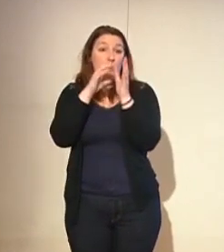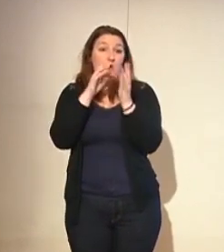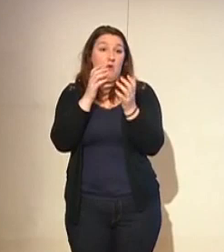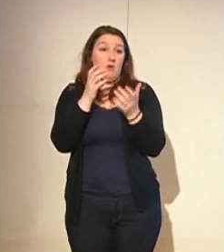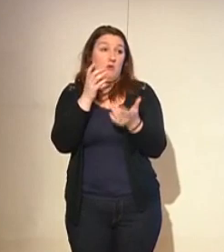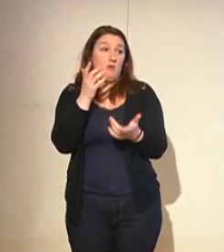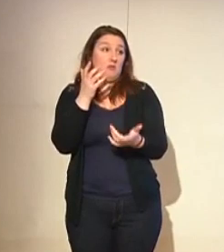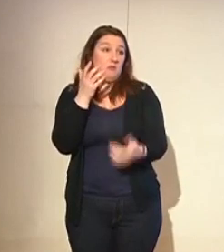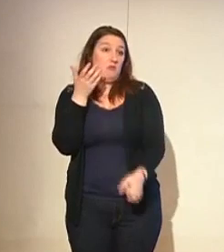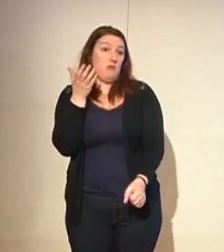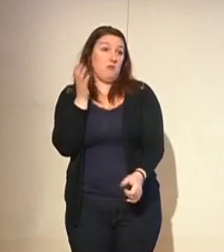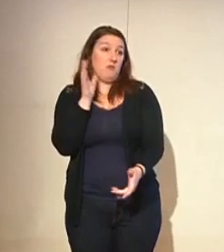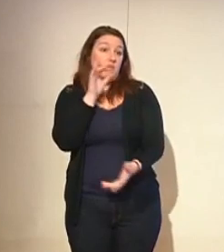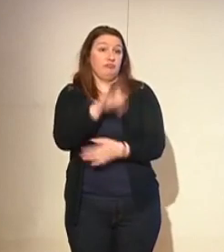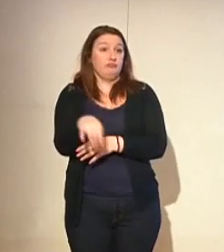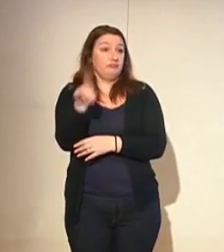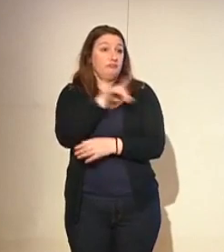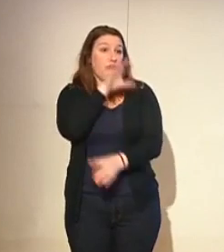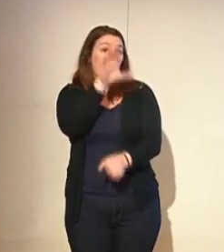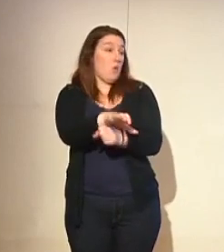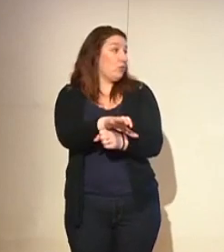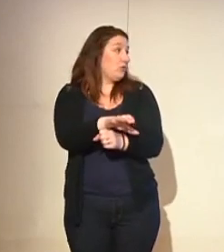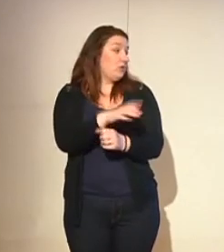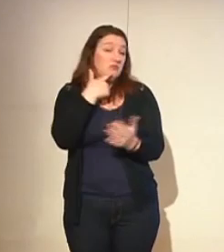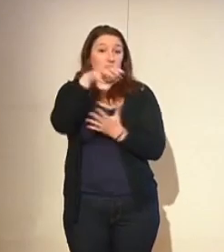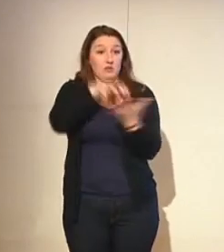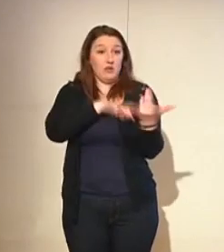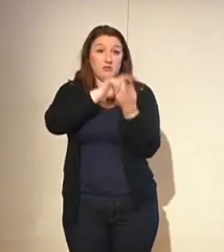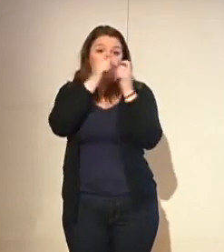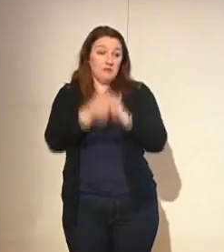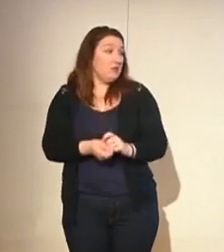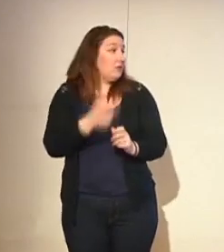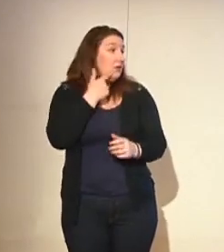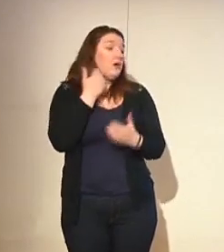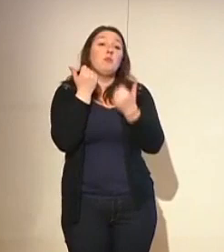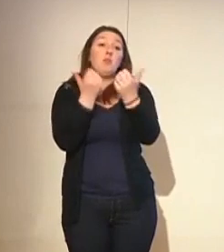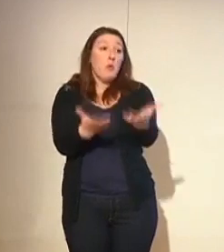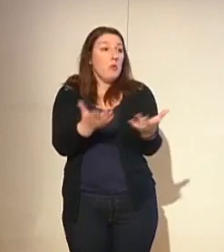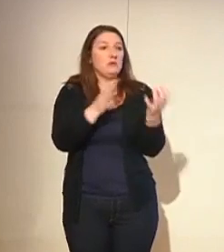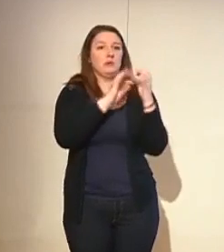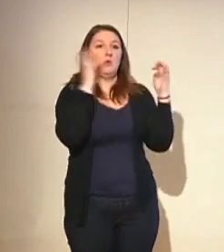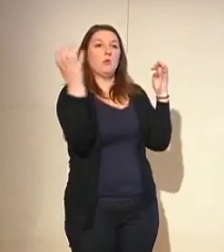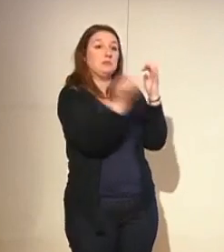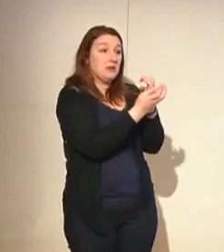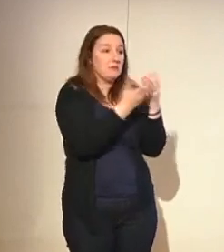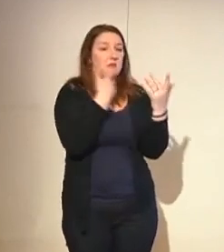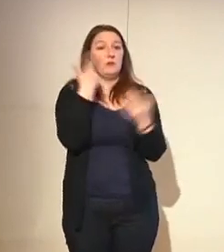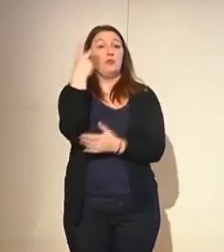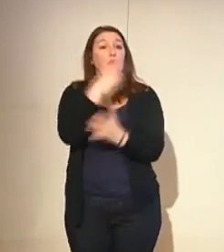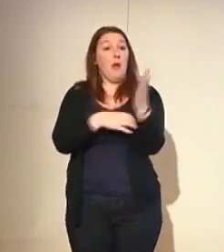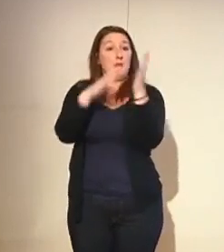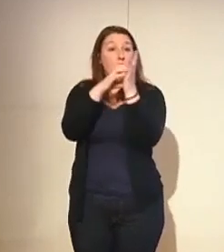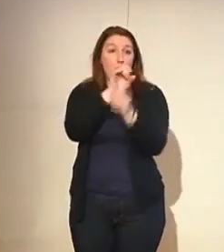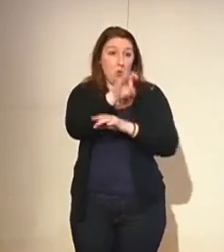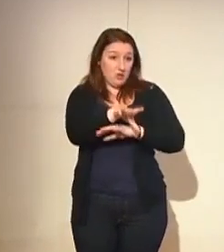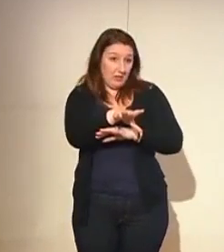de ce texte donc je vous propose de rejeter votre amendement enfin je vous propose je propose au Conseil Municipal de rejeter votre amendement